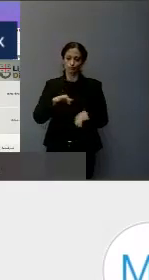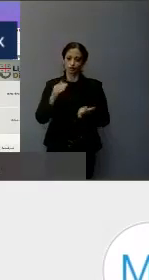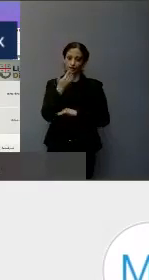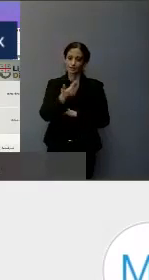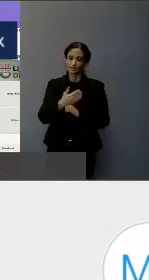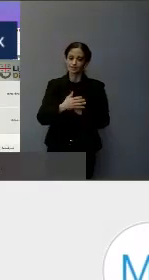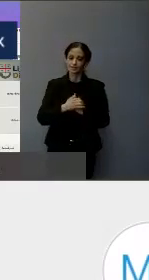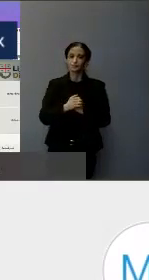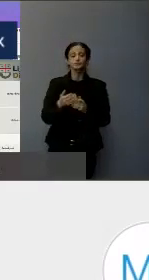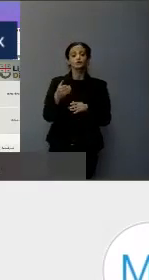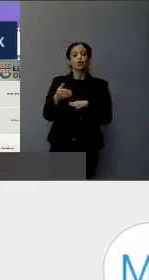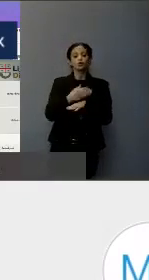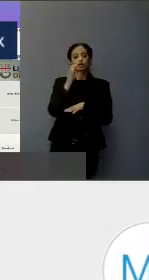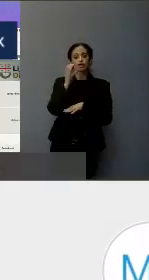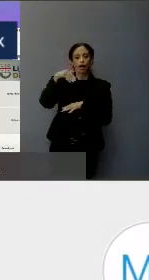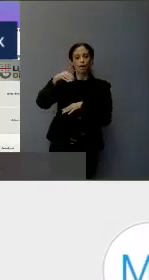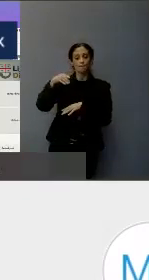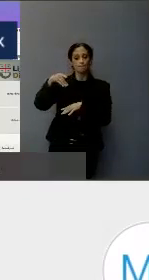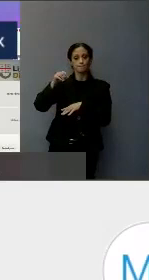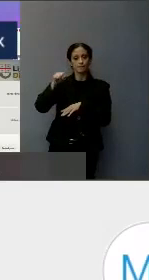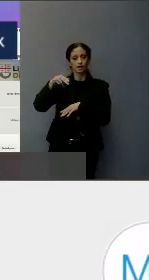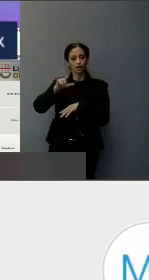consigliere campanella